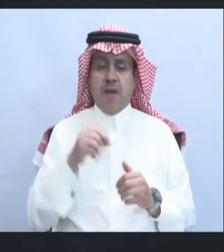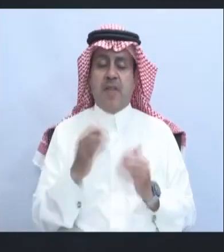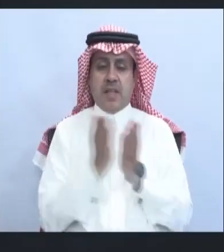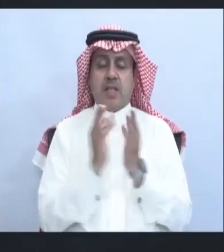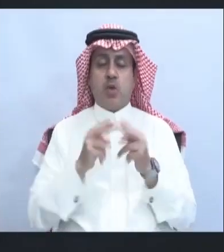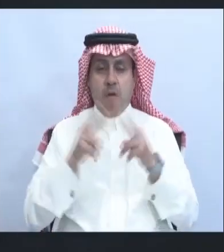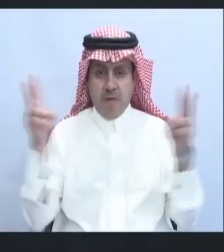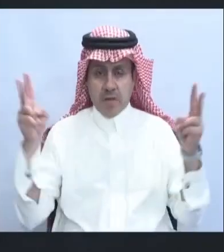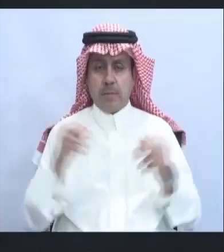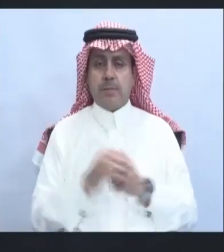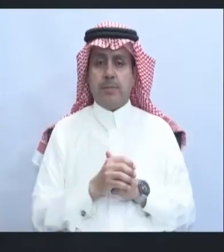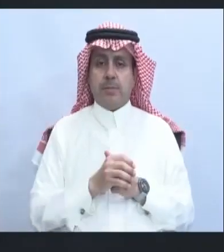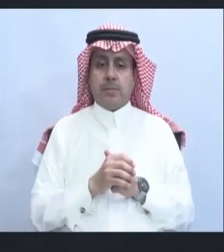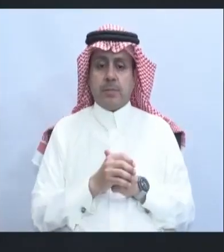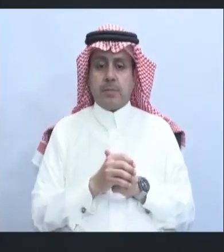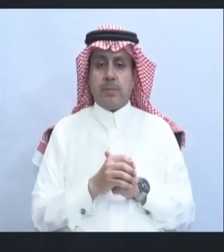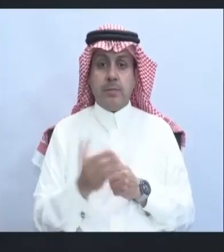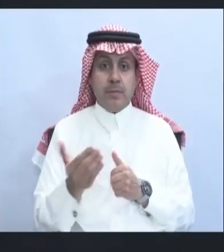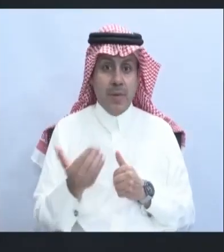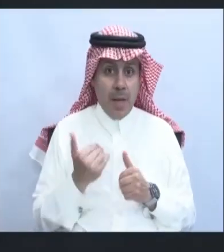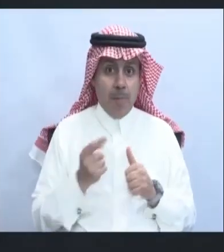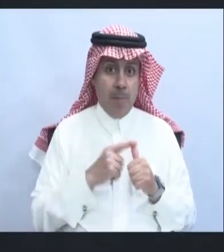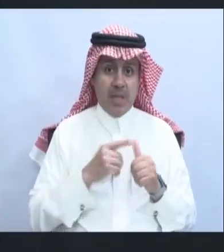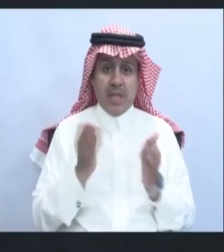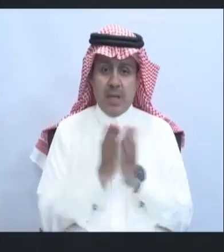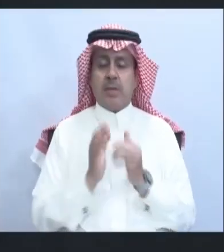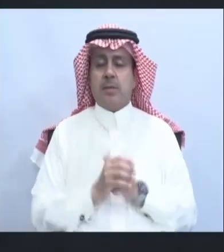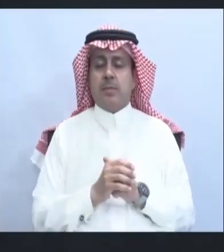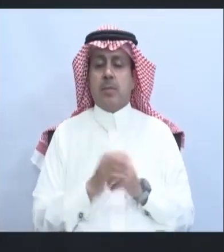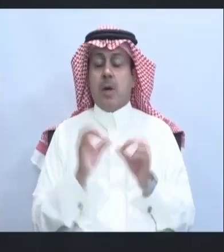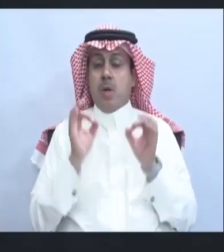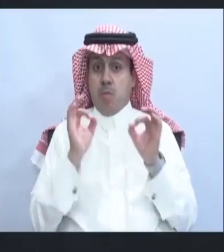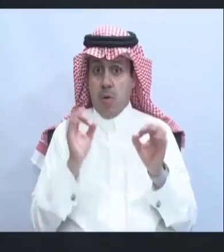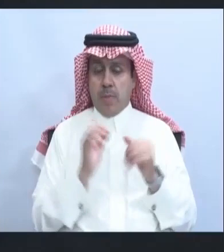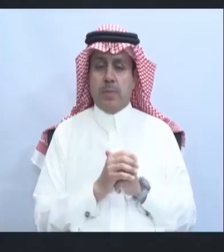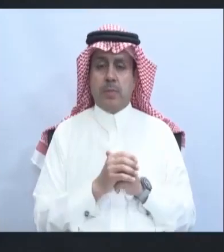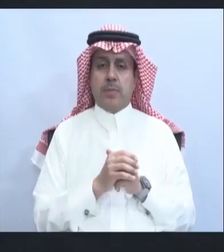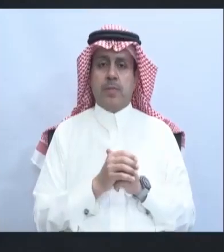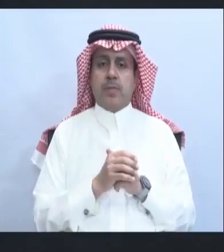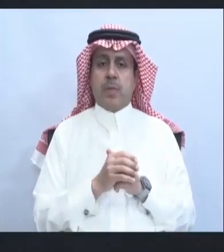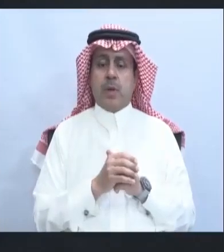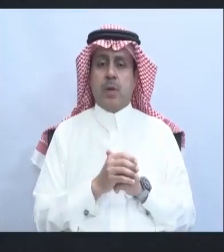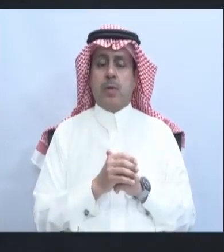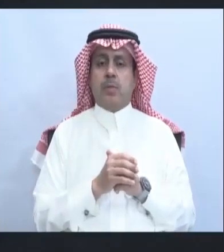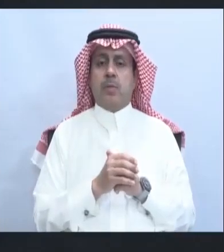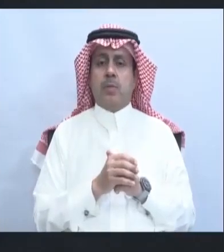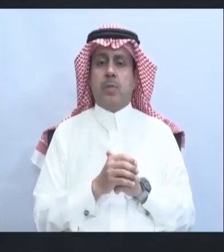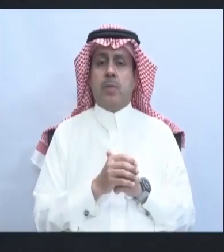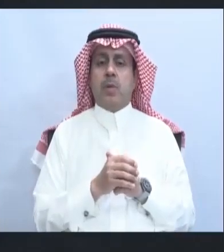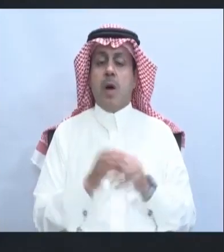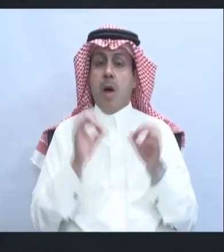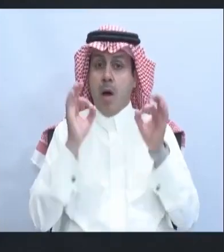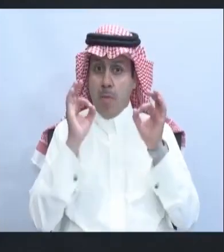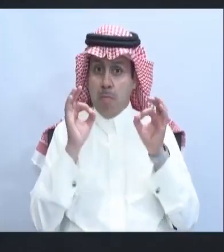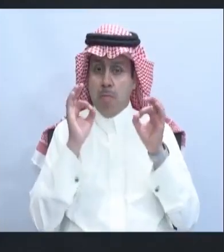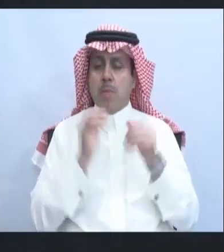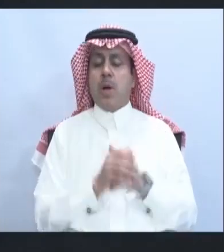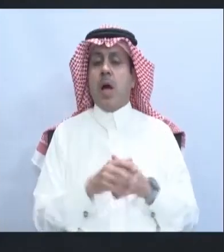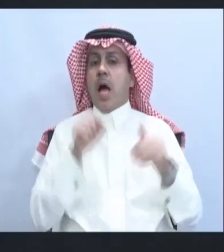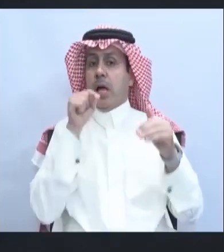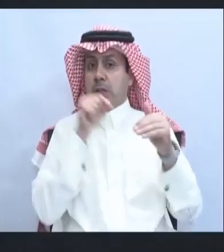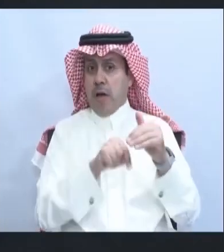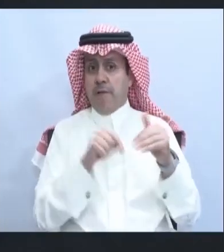ولكن قبل الدخول في صلب درسنا يحسن بنا ايها الطلاب والطالبات ان نقف واياكم على ابرز واهم